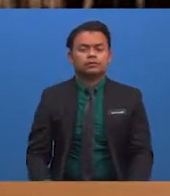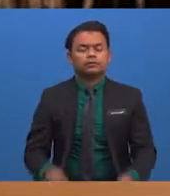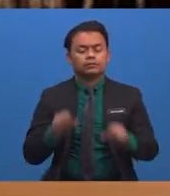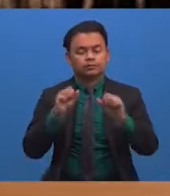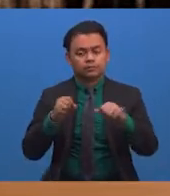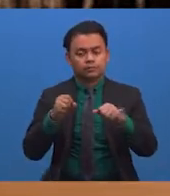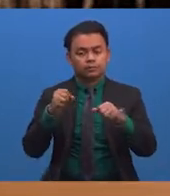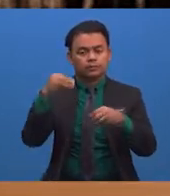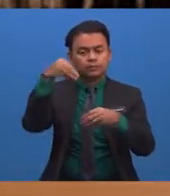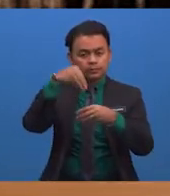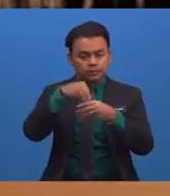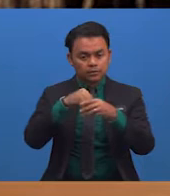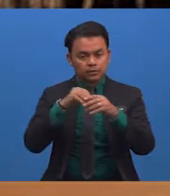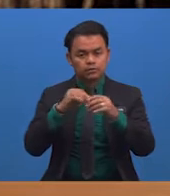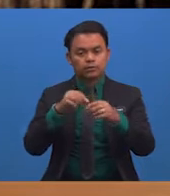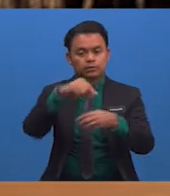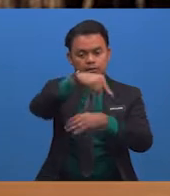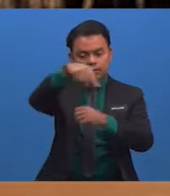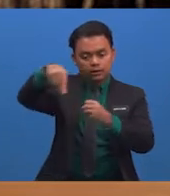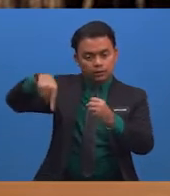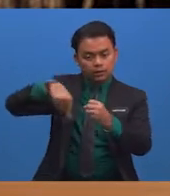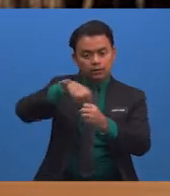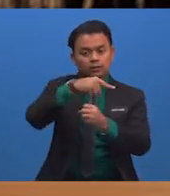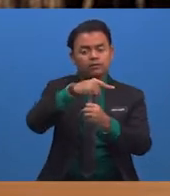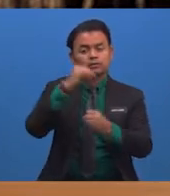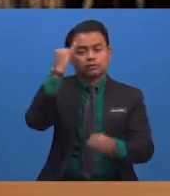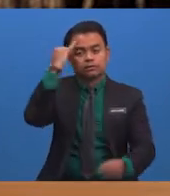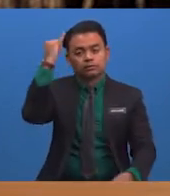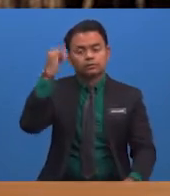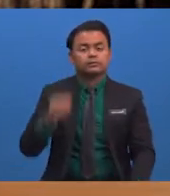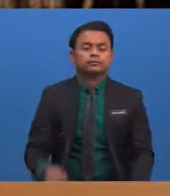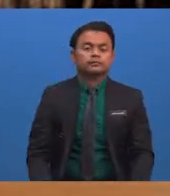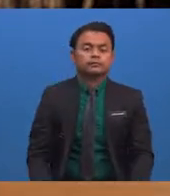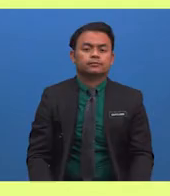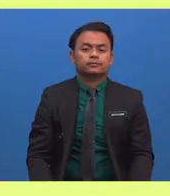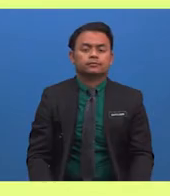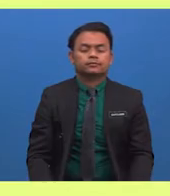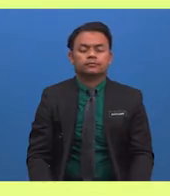mengikuti halakah ilmu daripada Imam Malik bin Anas.